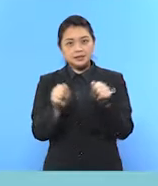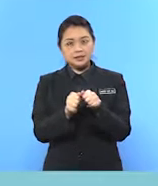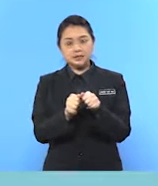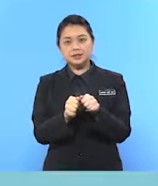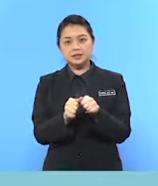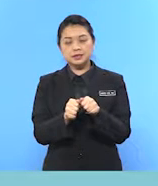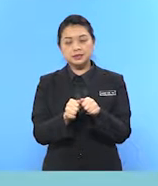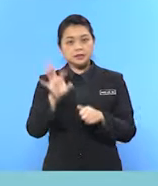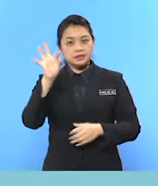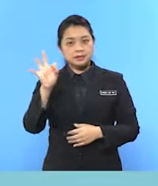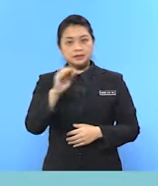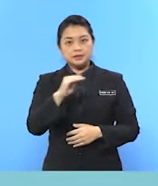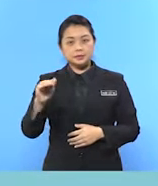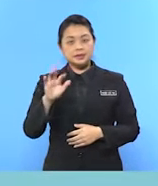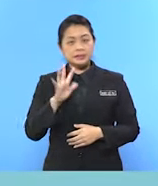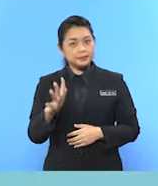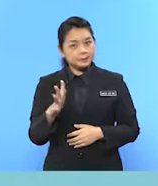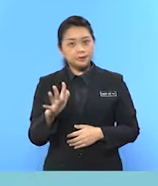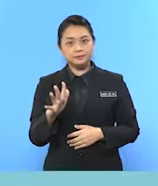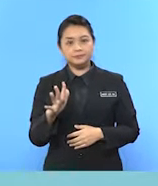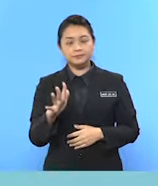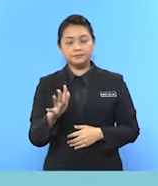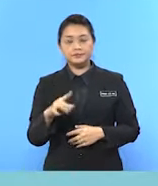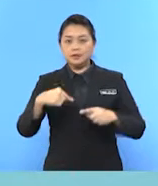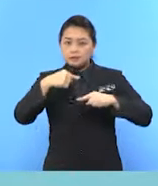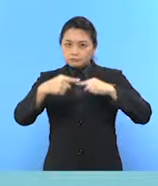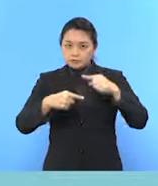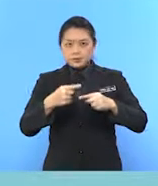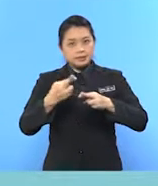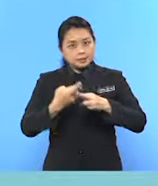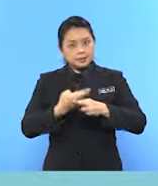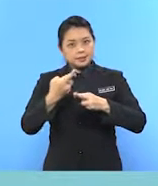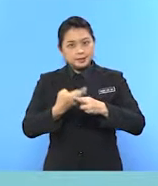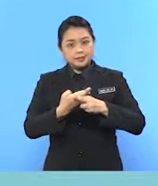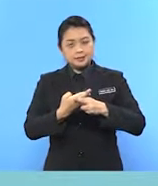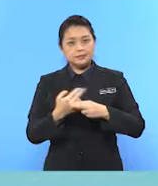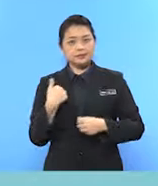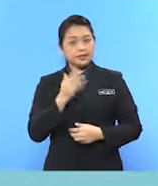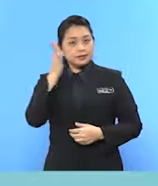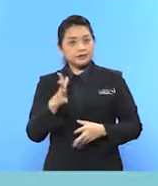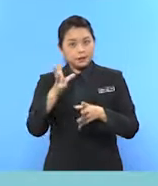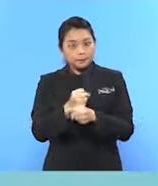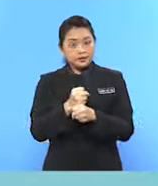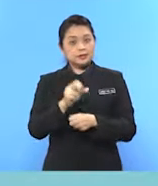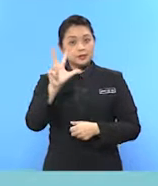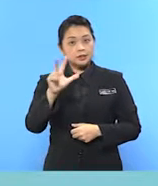Sisi bersebelahan per hipotenus iaitu PQ3 per